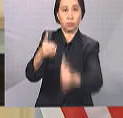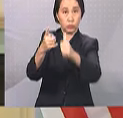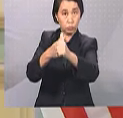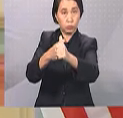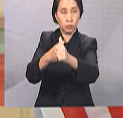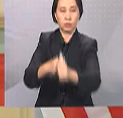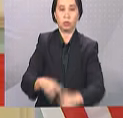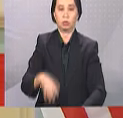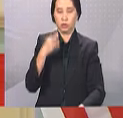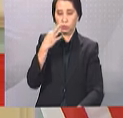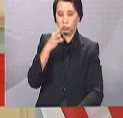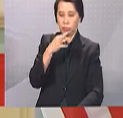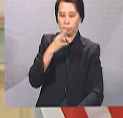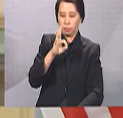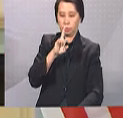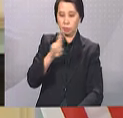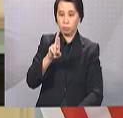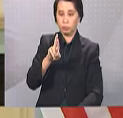Seramai